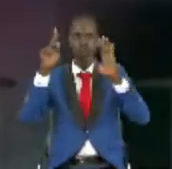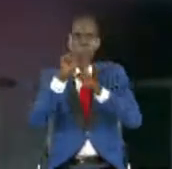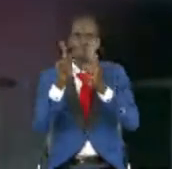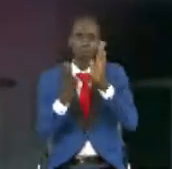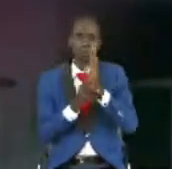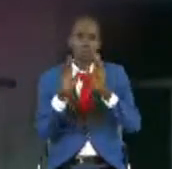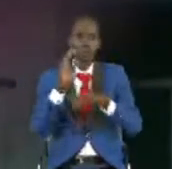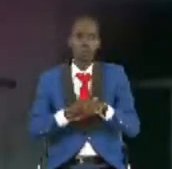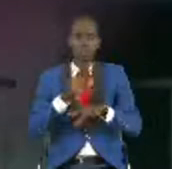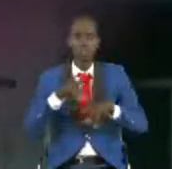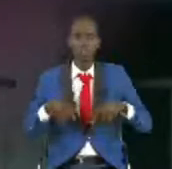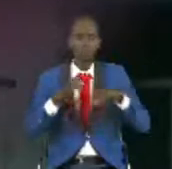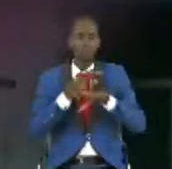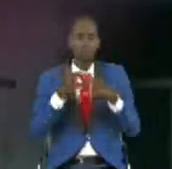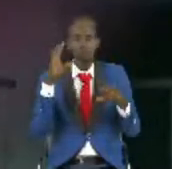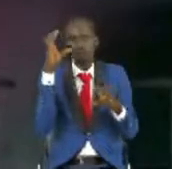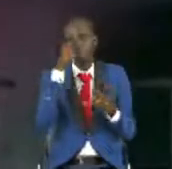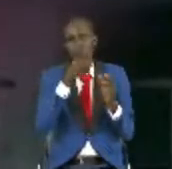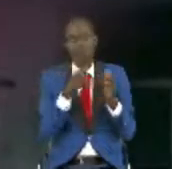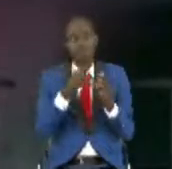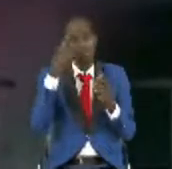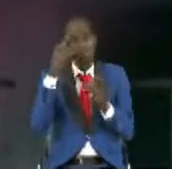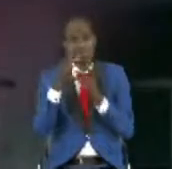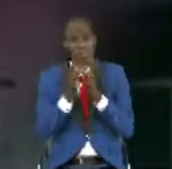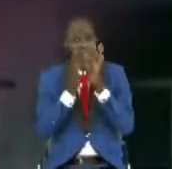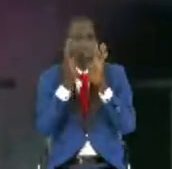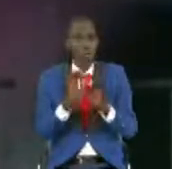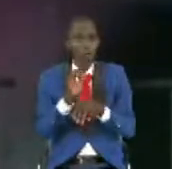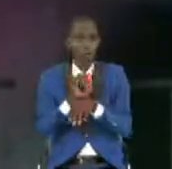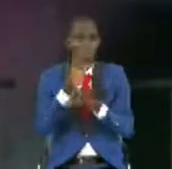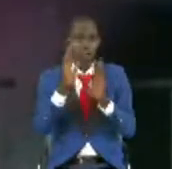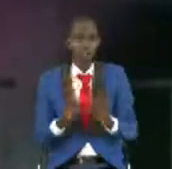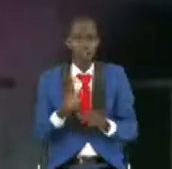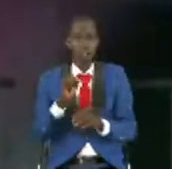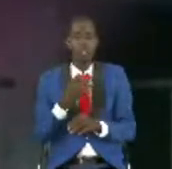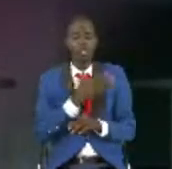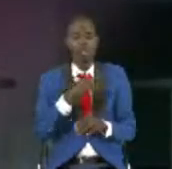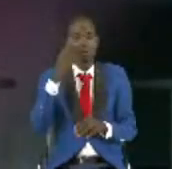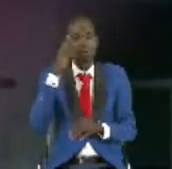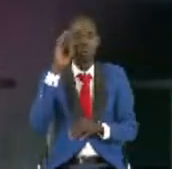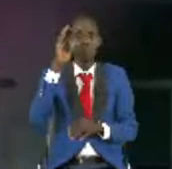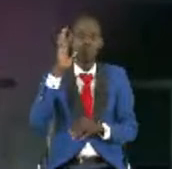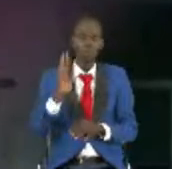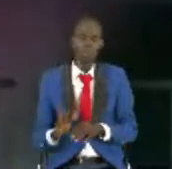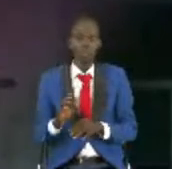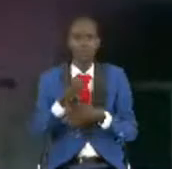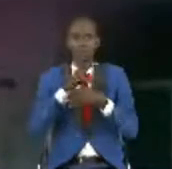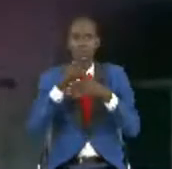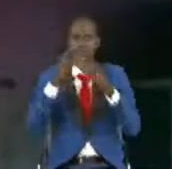succès. Ne ratez pas ça. Pour les ouvriers chrétiens, les ministres, les